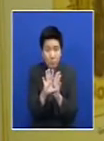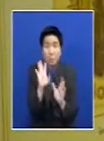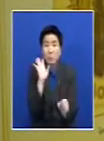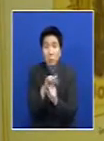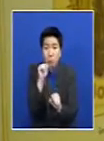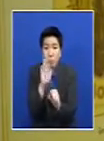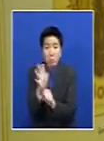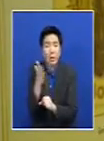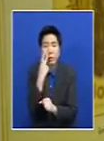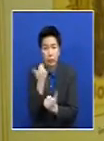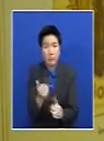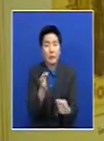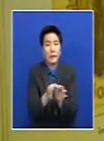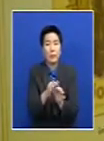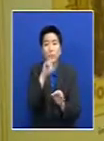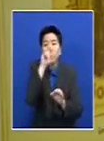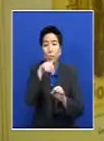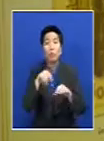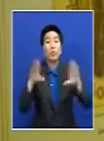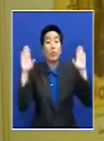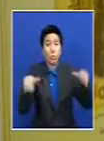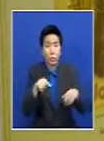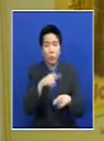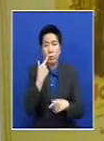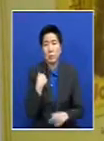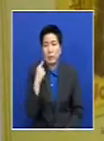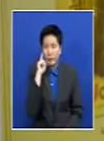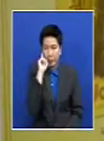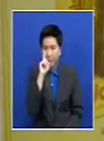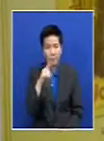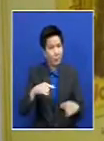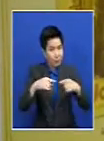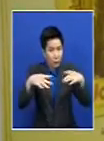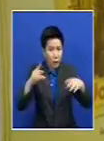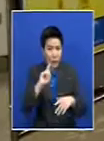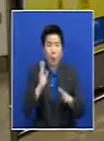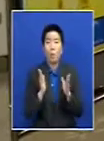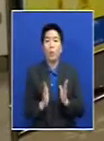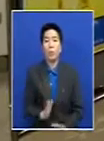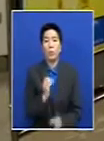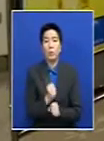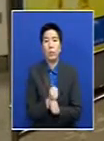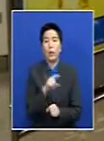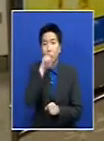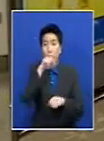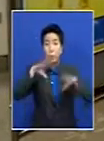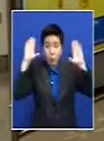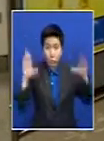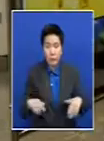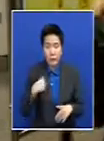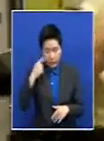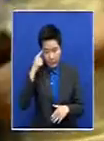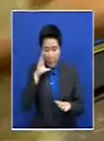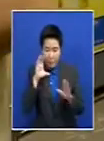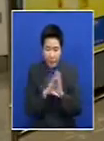ค่ะขณะที่ธนาคารกรุงไทยนะคะมี1กรณีที่เป็นเหตุไม่เหมาะสมพนักงานของธนาคารไป